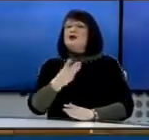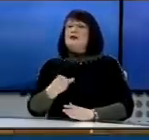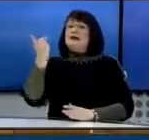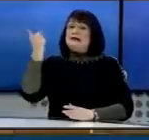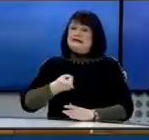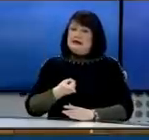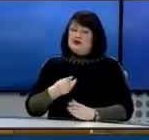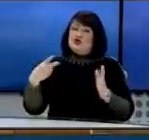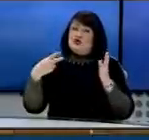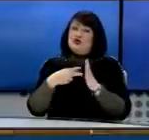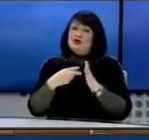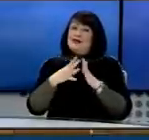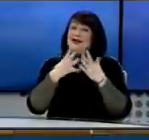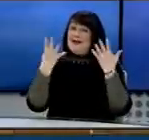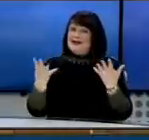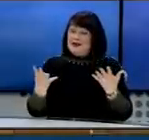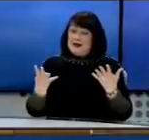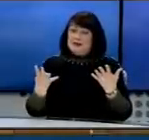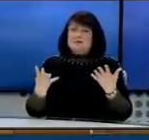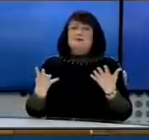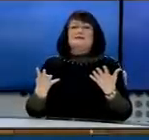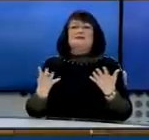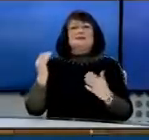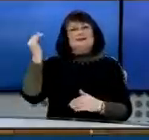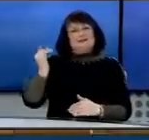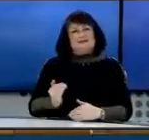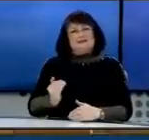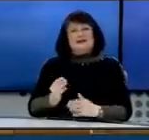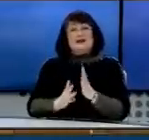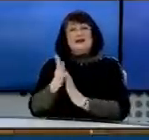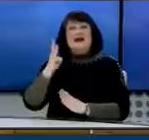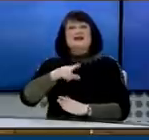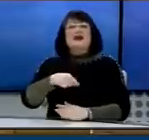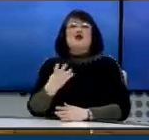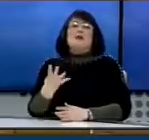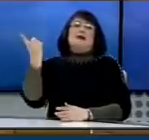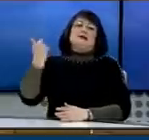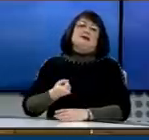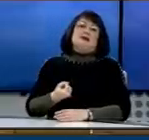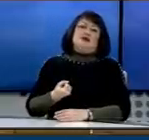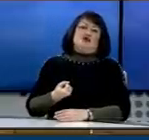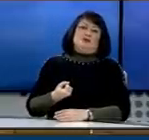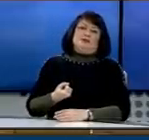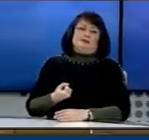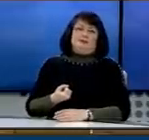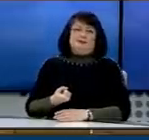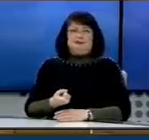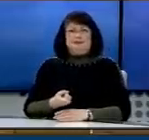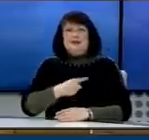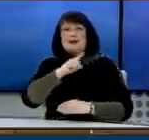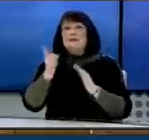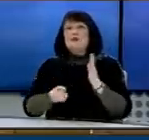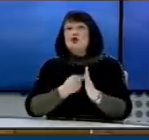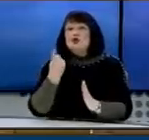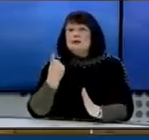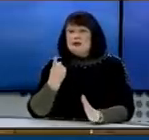17,3% το 2019 έπεσε στο 13,4%. Για πρώτη φορά